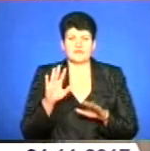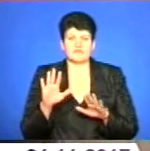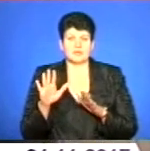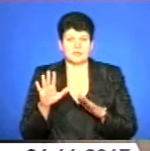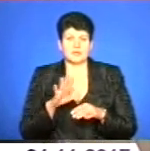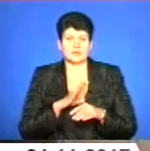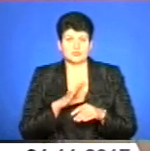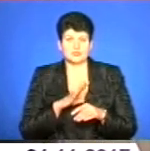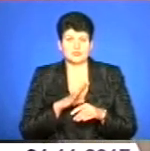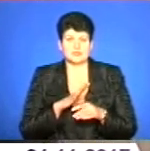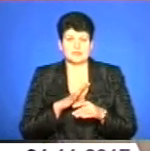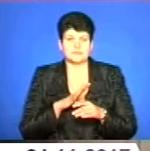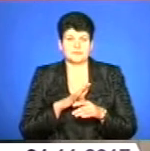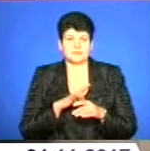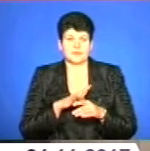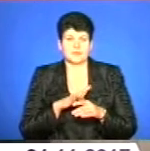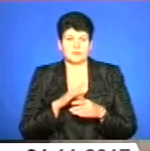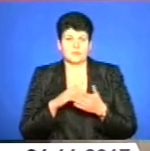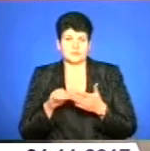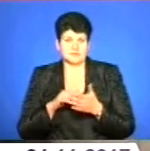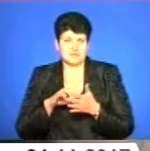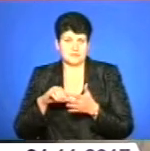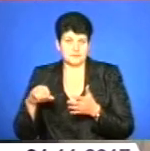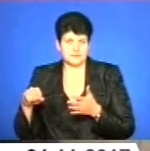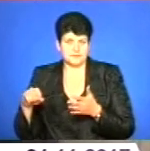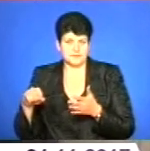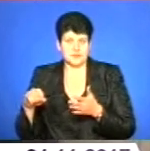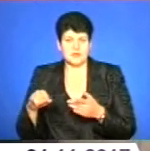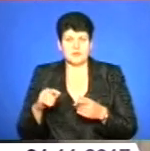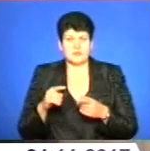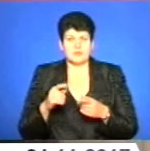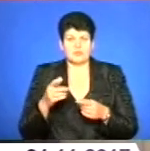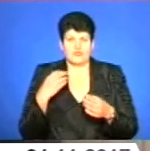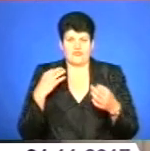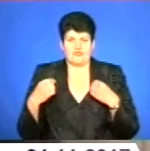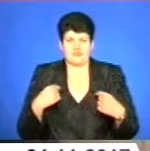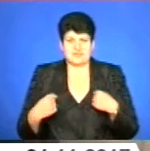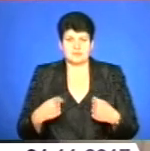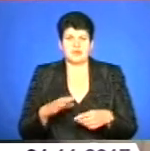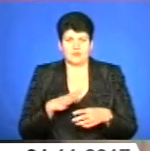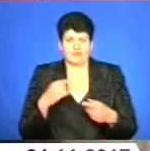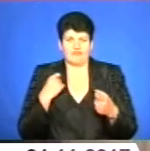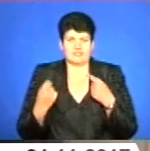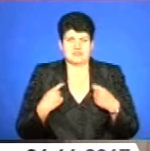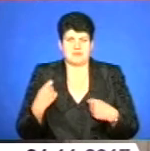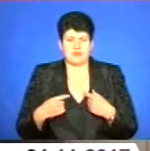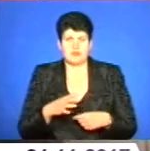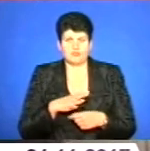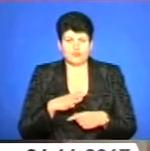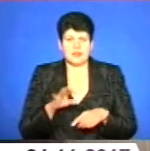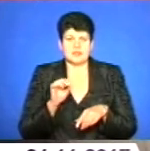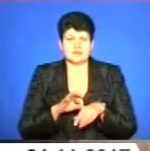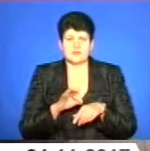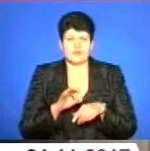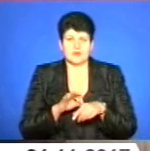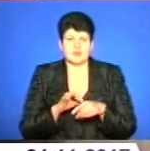були подальшому зняті, тому що висипка була схожа тільки на кір, але захворювання